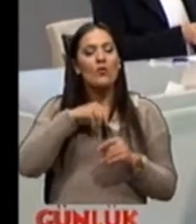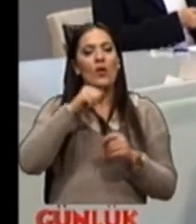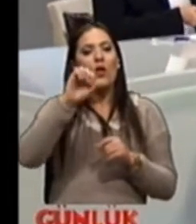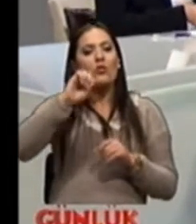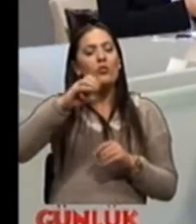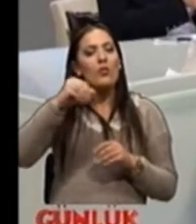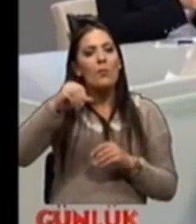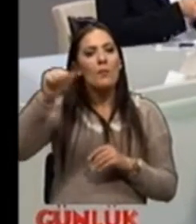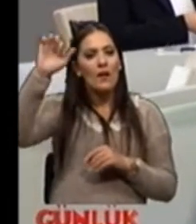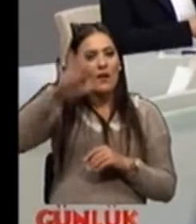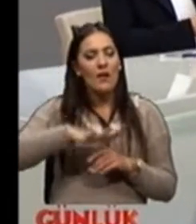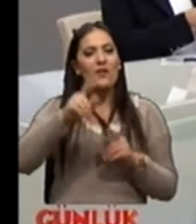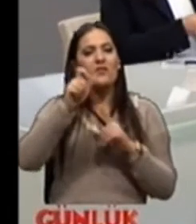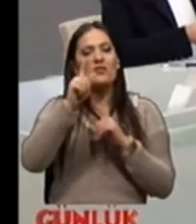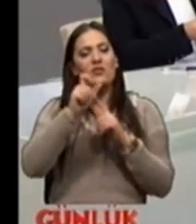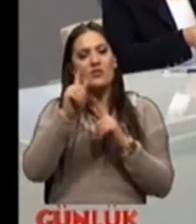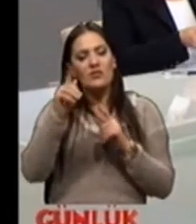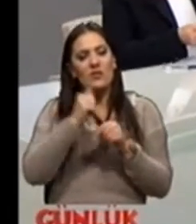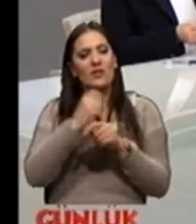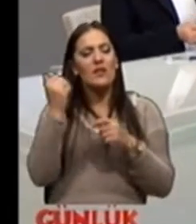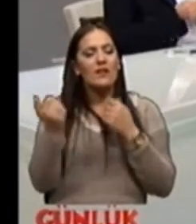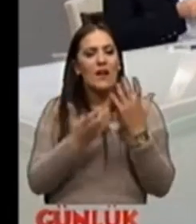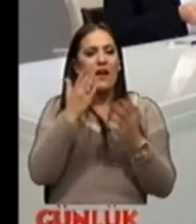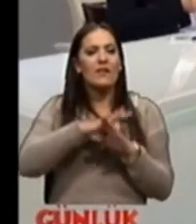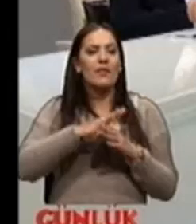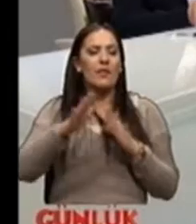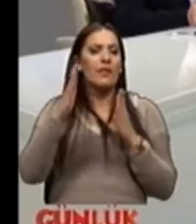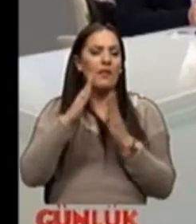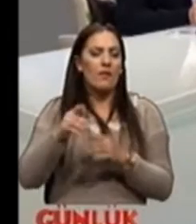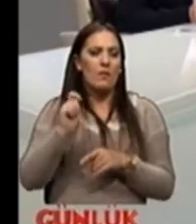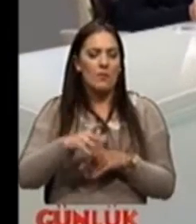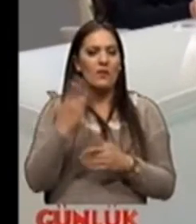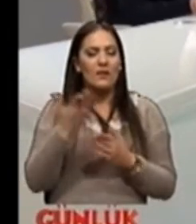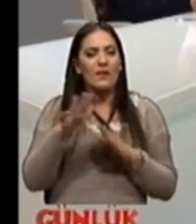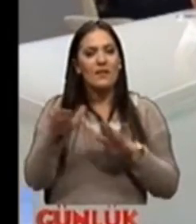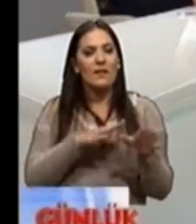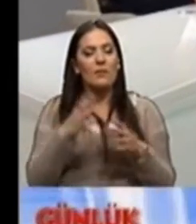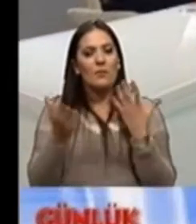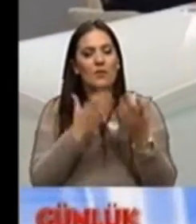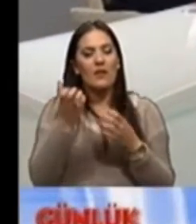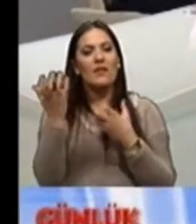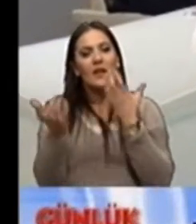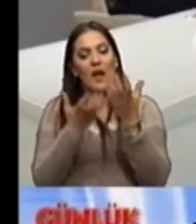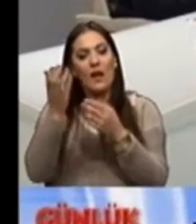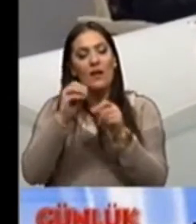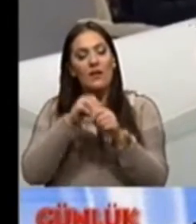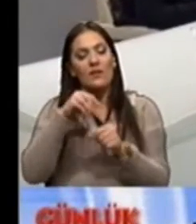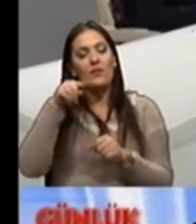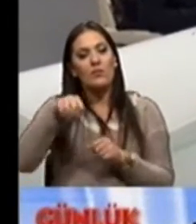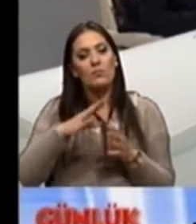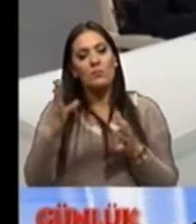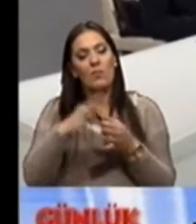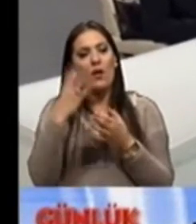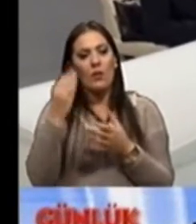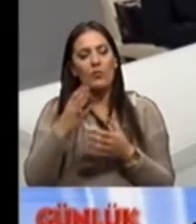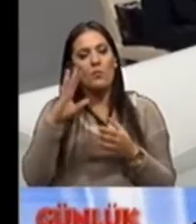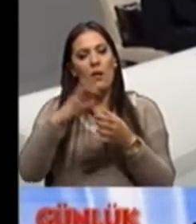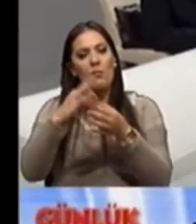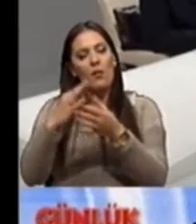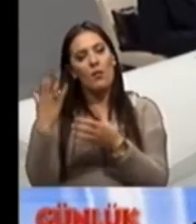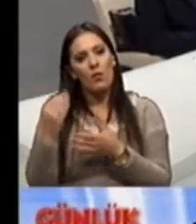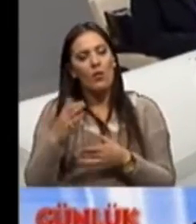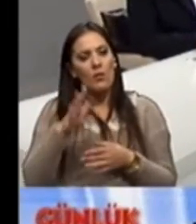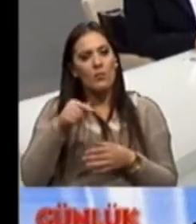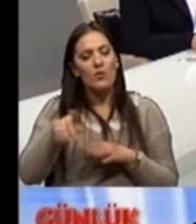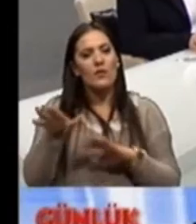düşmesi, yangınlar falan diye gidiyor devamında. Ki zaten deprem kaynaklı yangınlar da oluşuyor. Tabii onlar da devam ediyor. Yani bu deprem